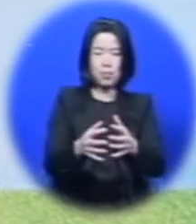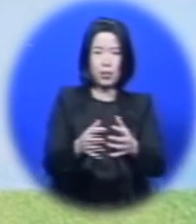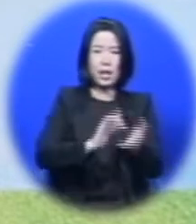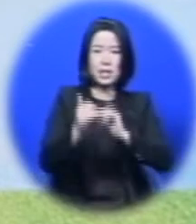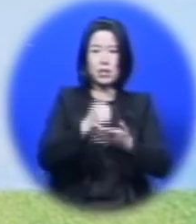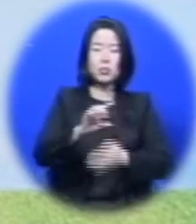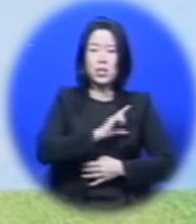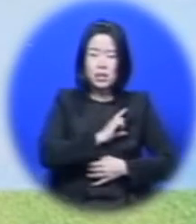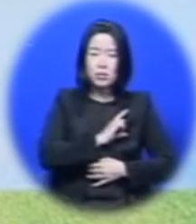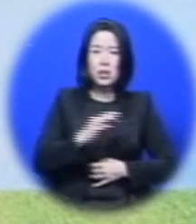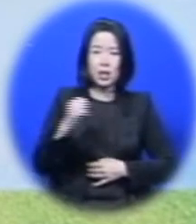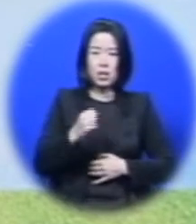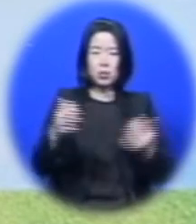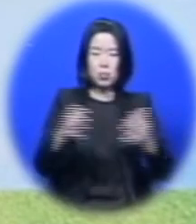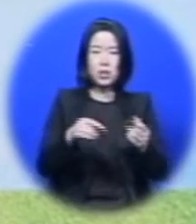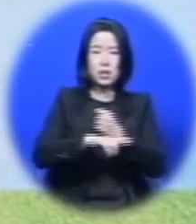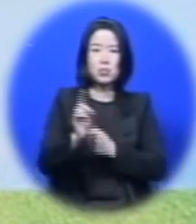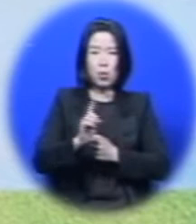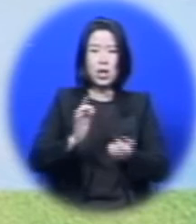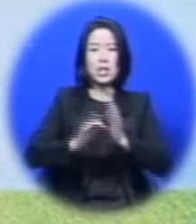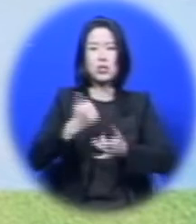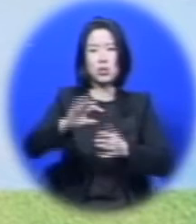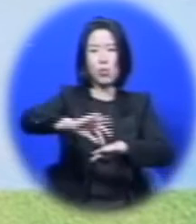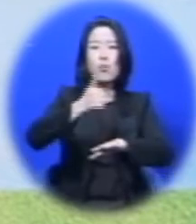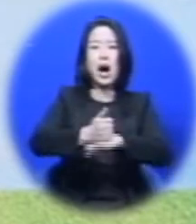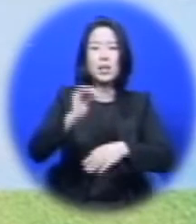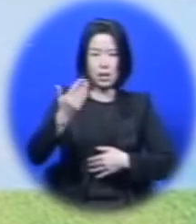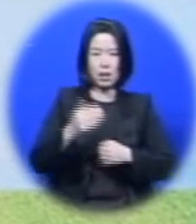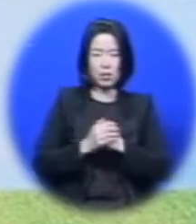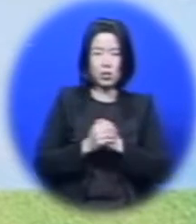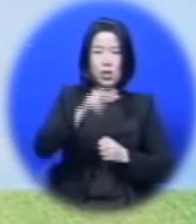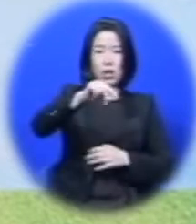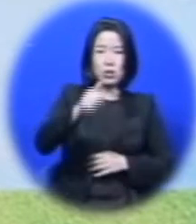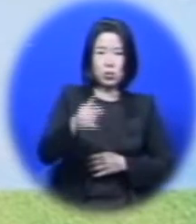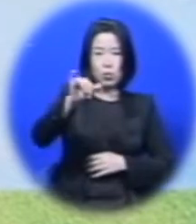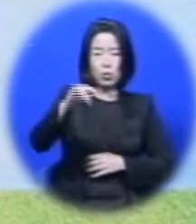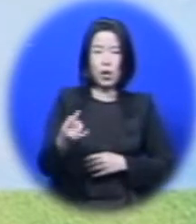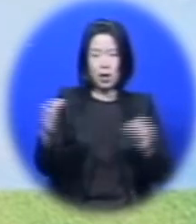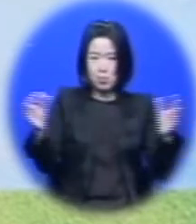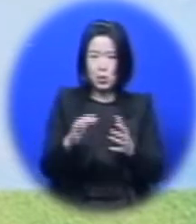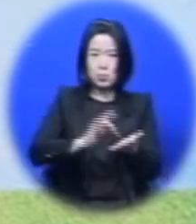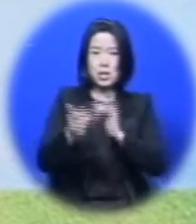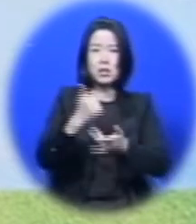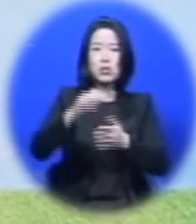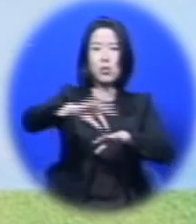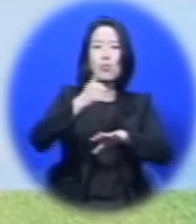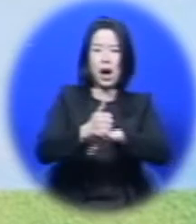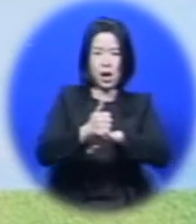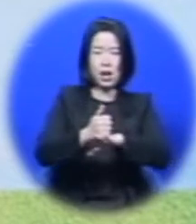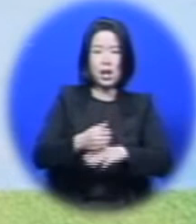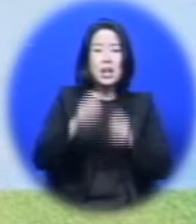모인다는 것은 예수님이 왕이 되시는 거예요. 여러분이 속회로 모였으면 속회에는 예수님이 왕이세요.